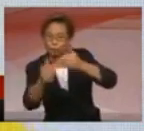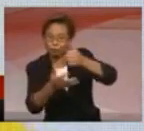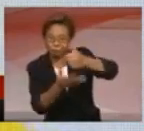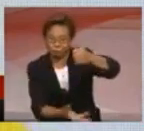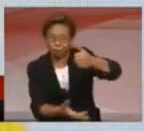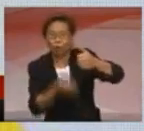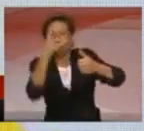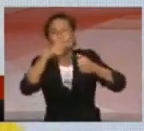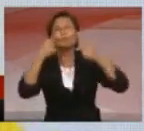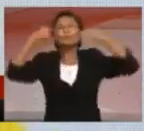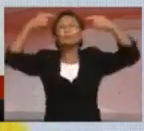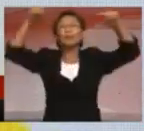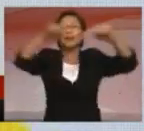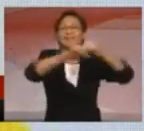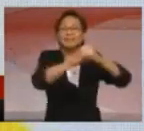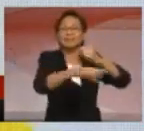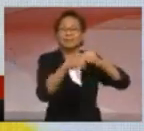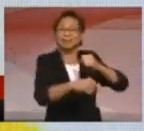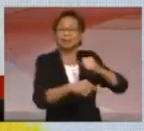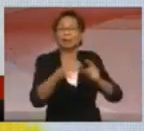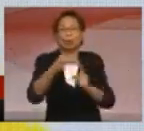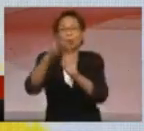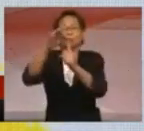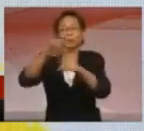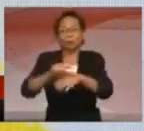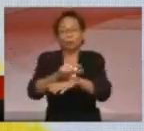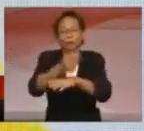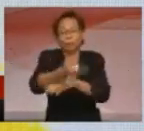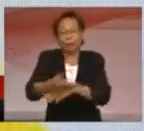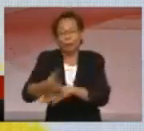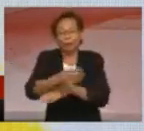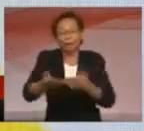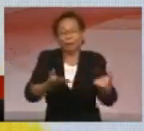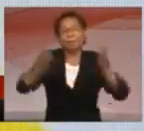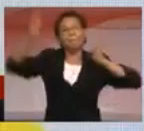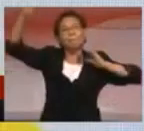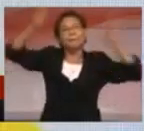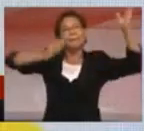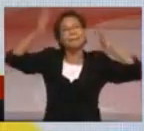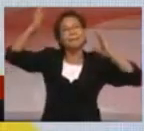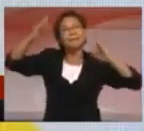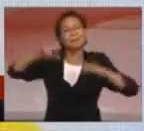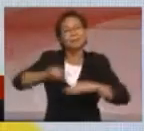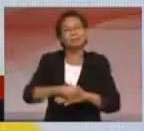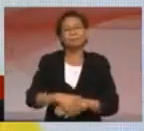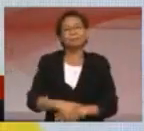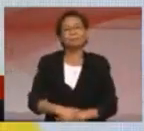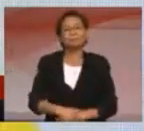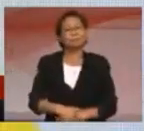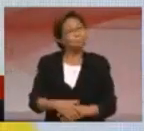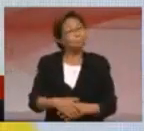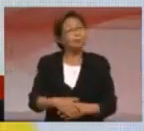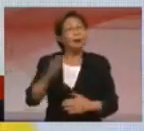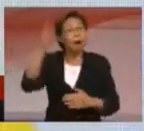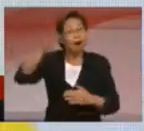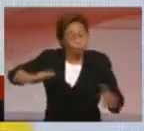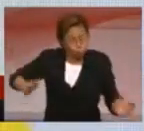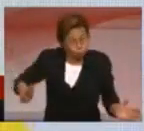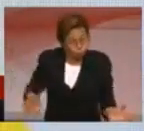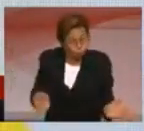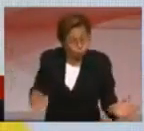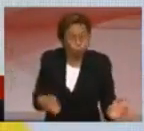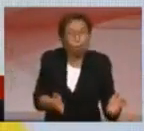ini yang utamakan penggunaan barangan dan perkhidmatan tempatan. Dan ini akan menggalakkan